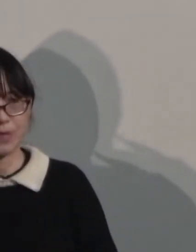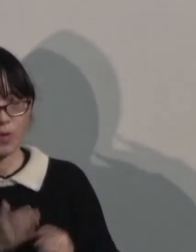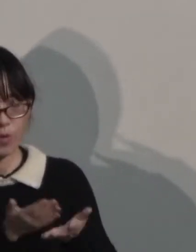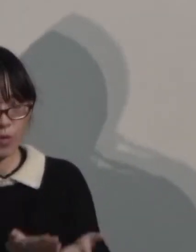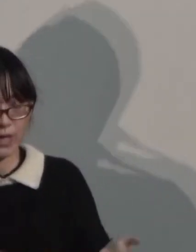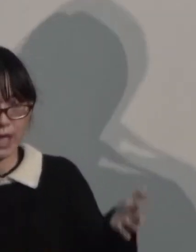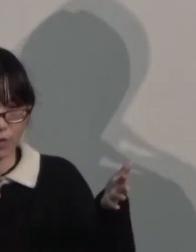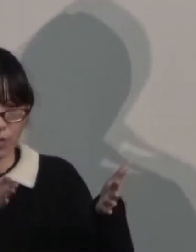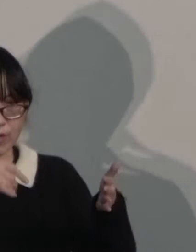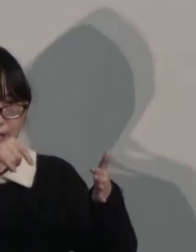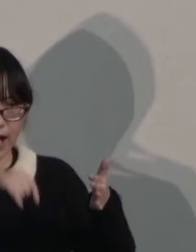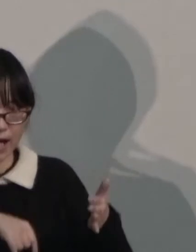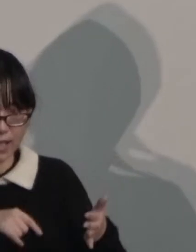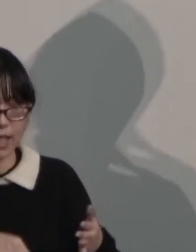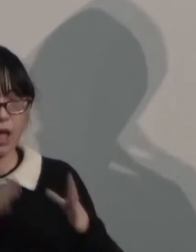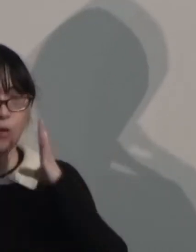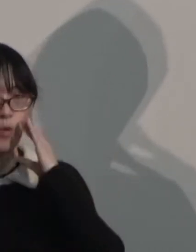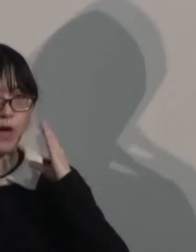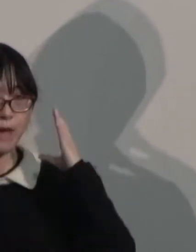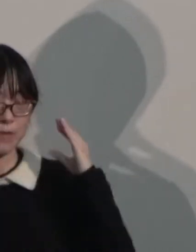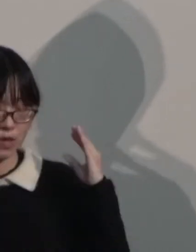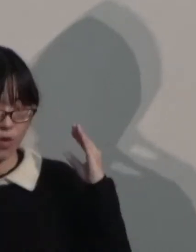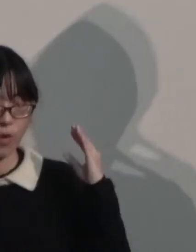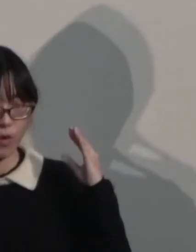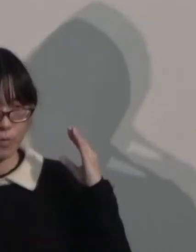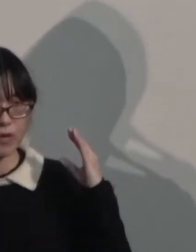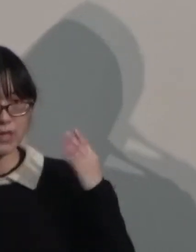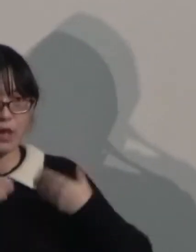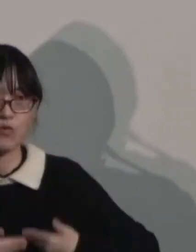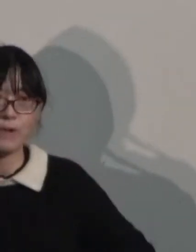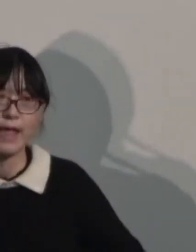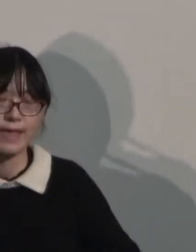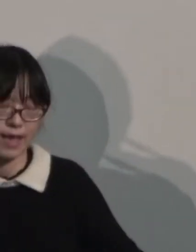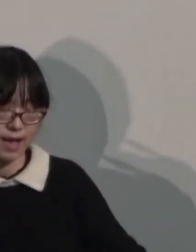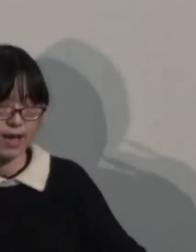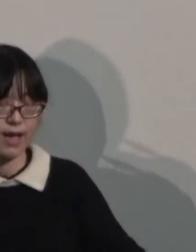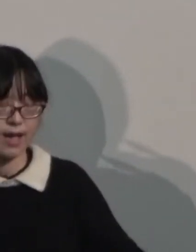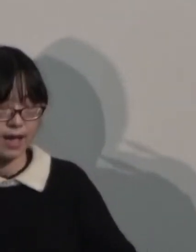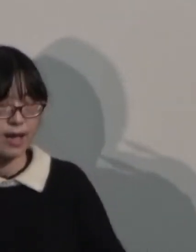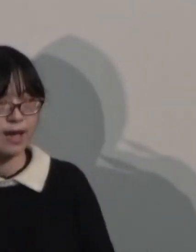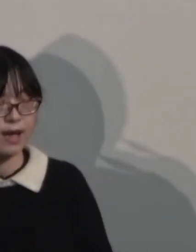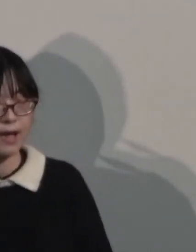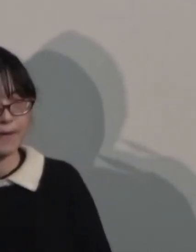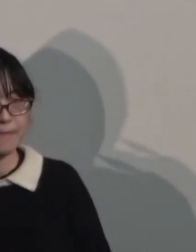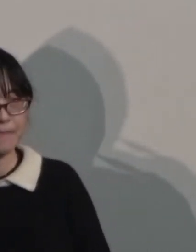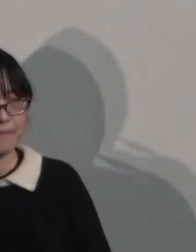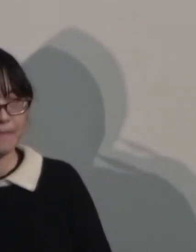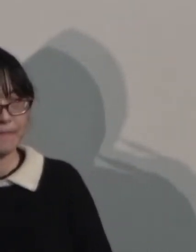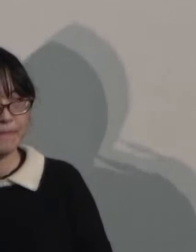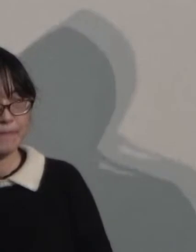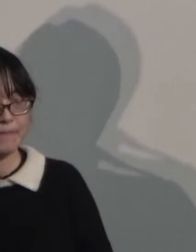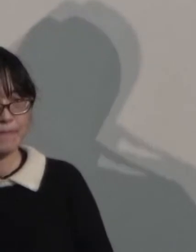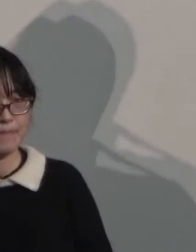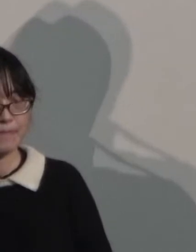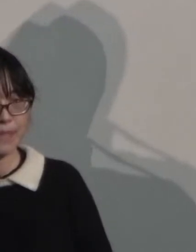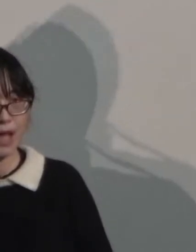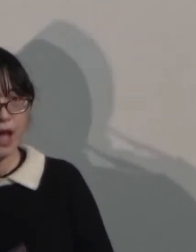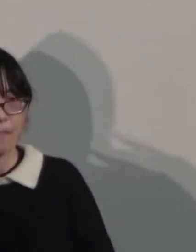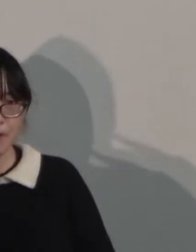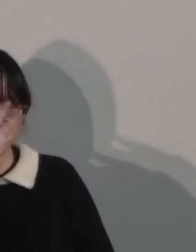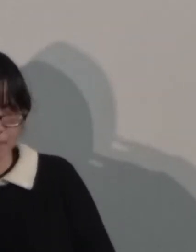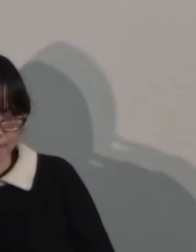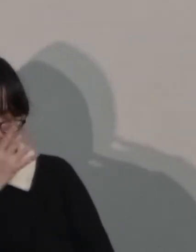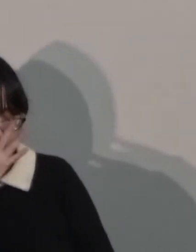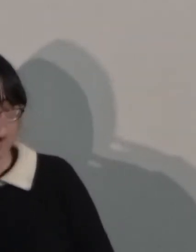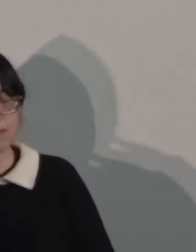で微笑みを持って生まれますよ。 目には見えなく